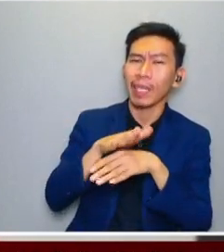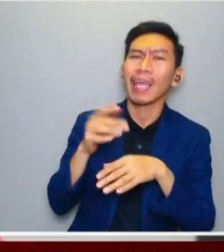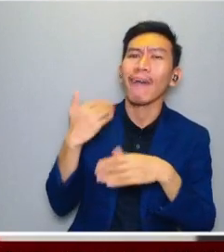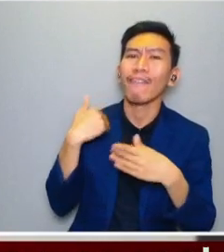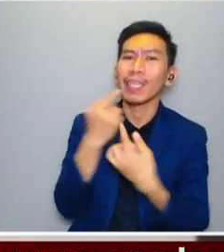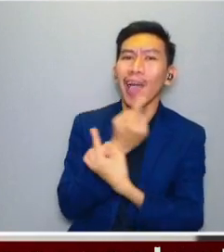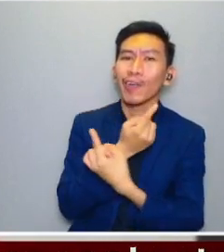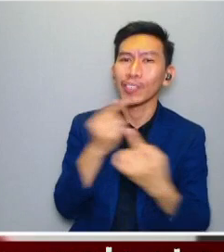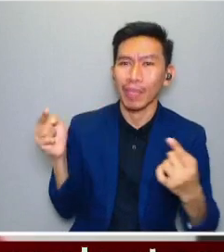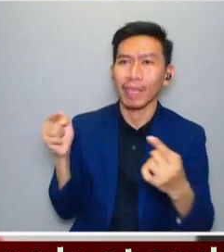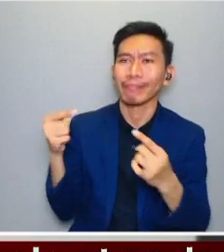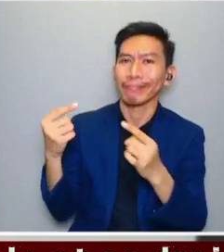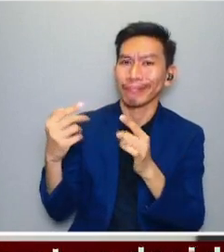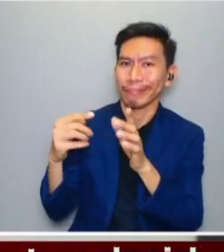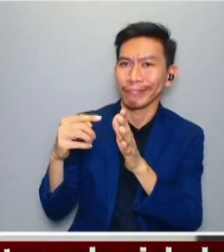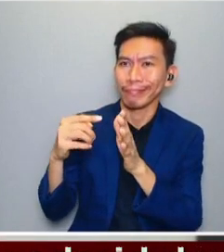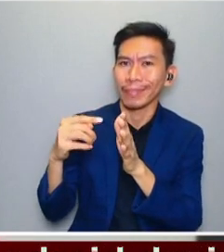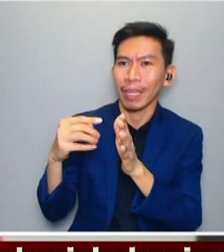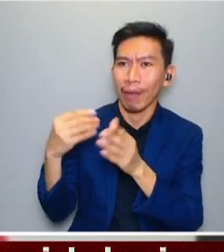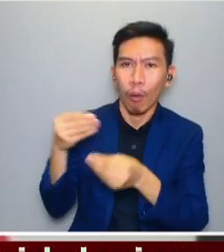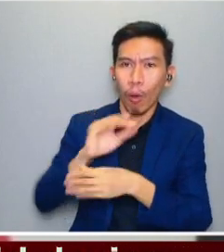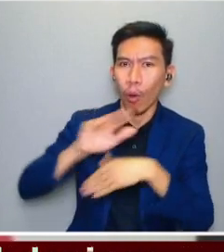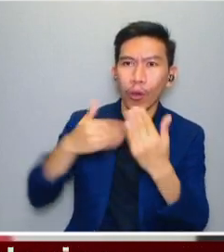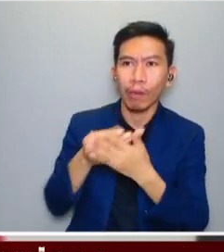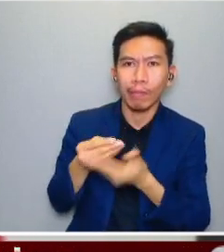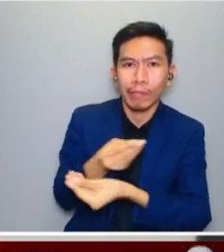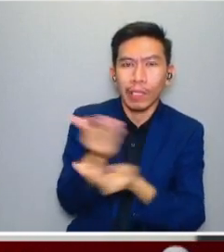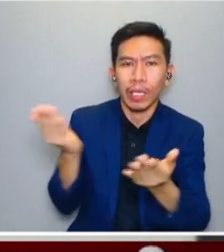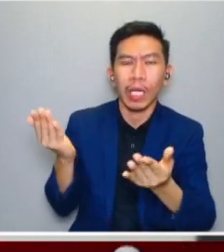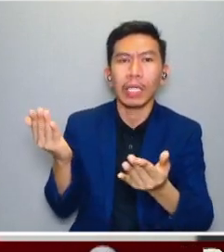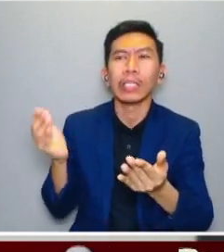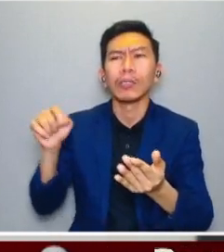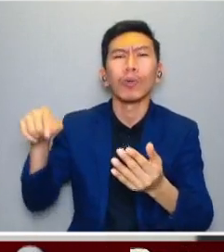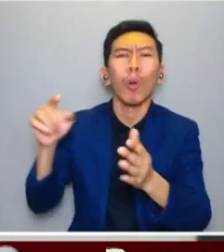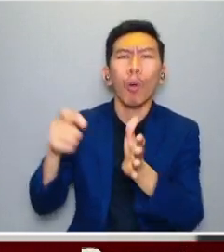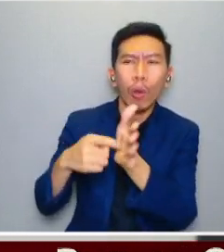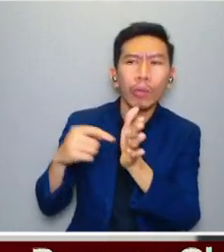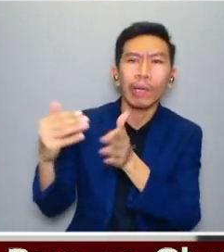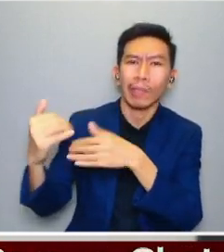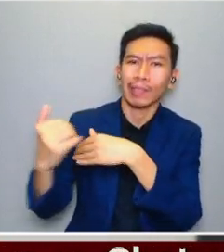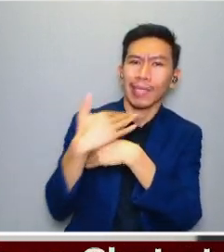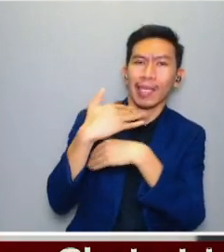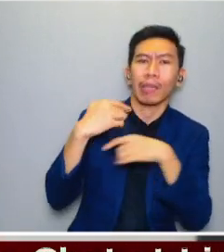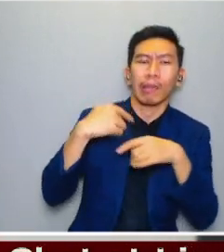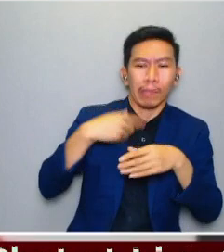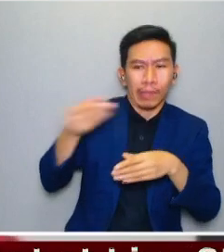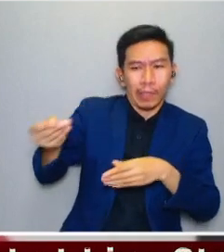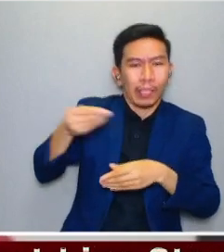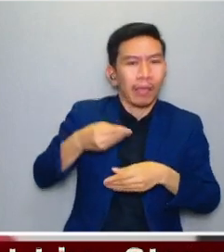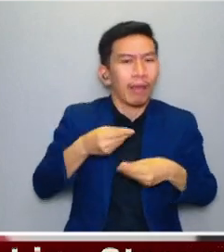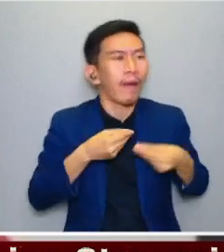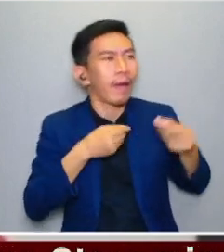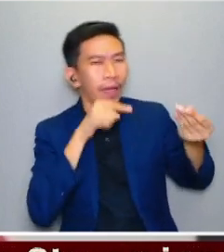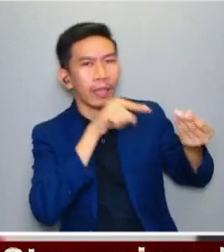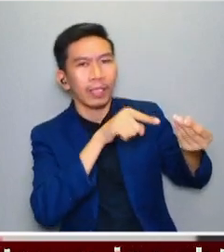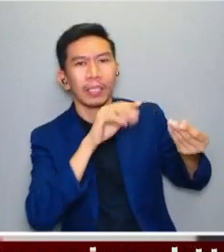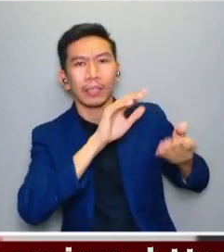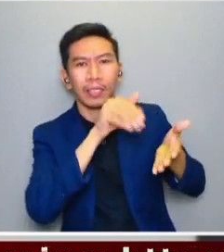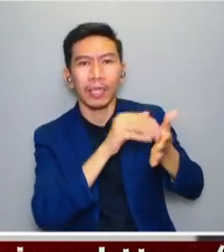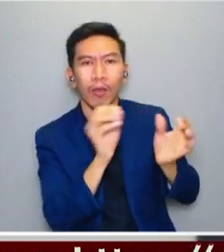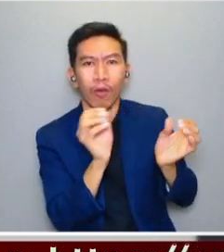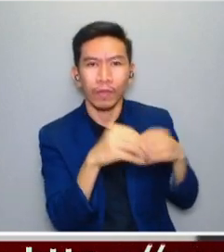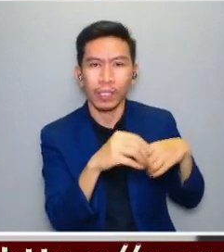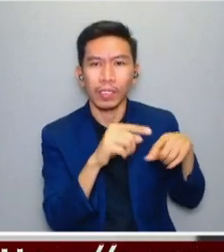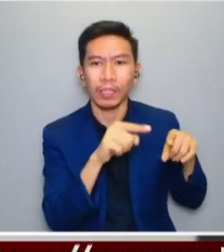i-submit din po yon at as I've said, isasubmit po natin lahat po yan sa central office at sa DPM. So, you as